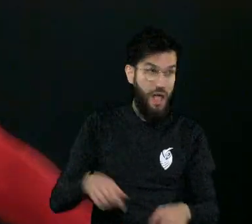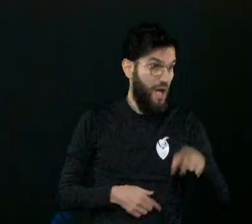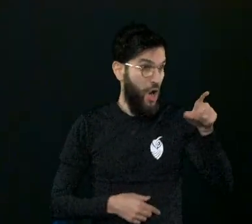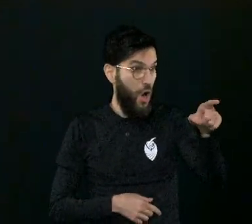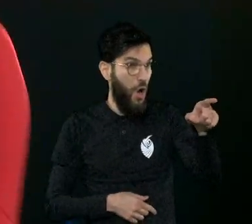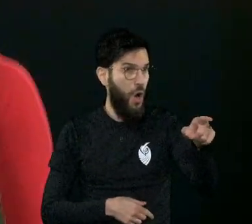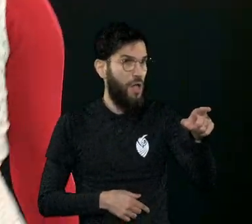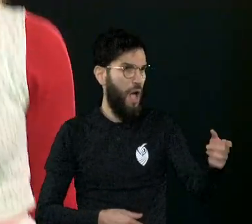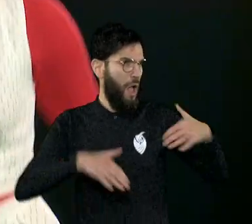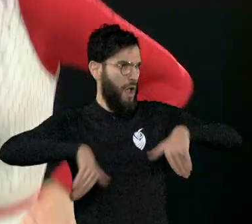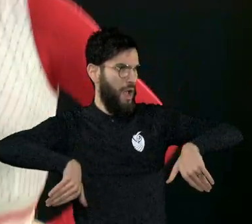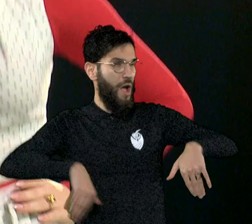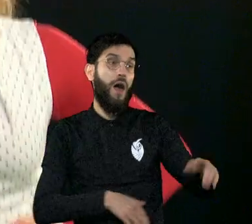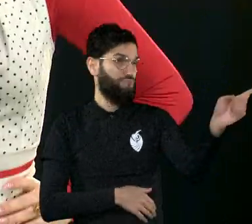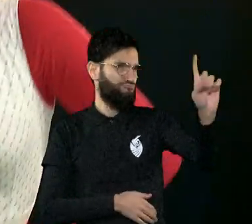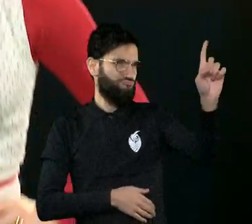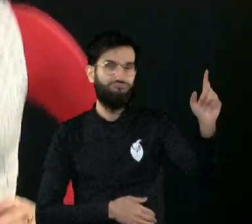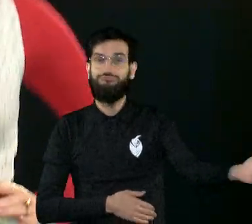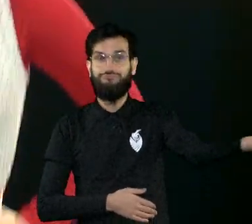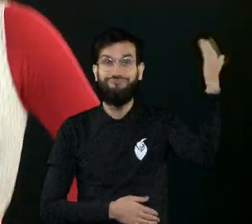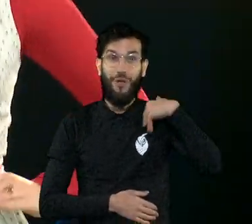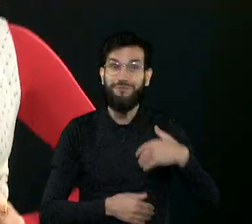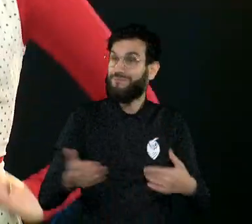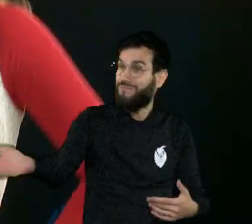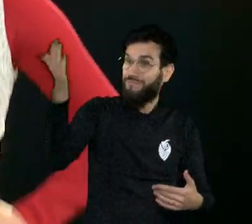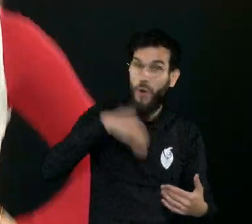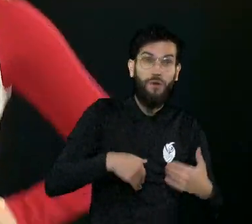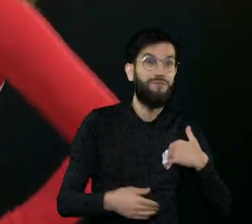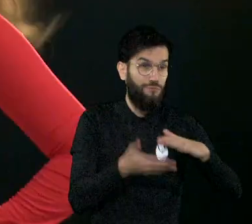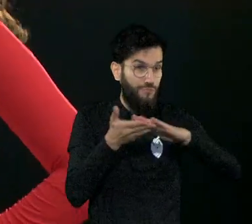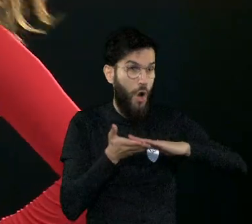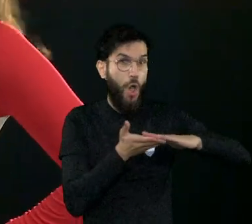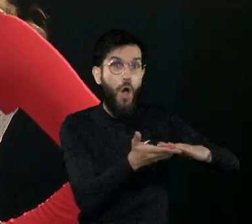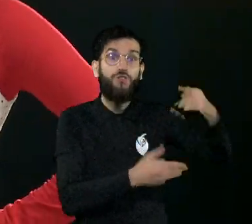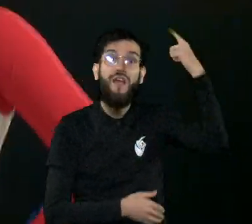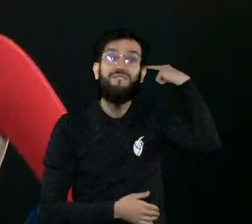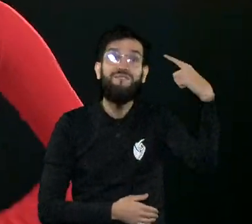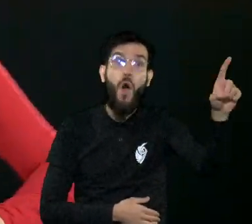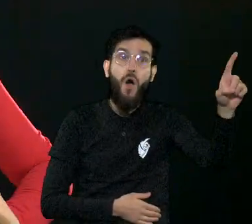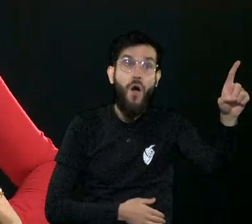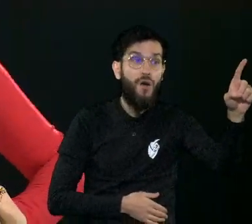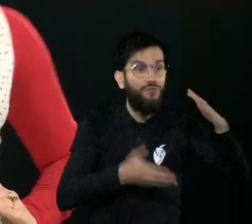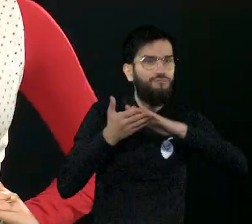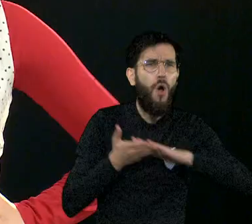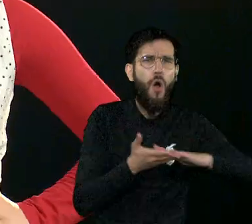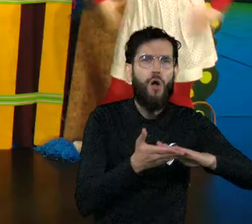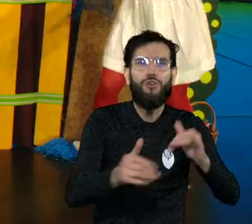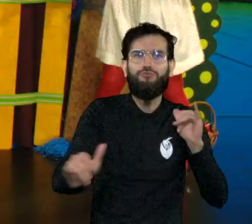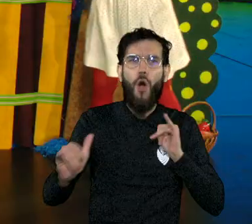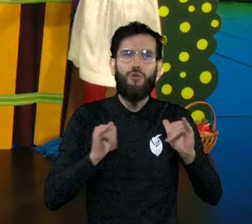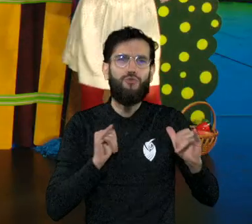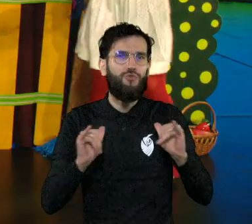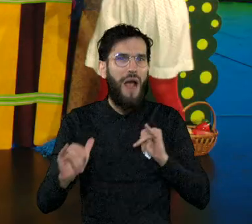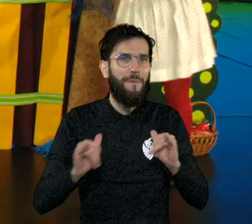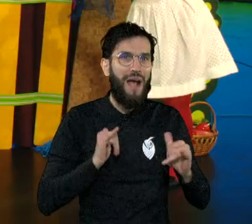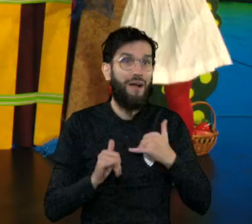odhoďteš ten paplón, obleď sa a poď von, môžeš byť čampión.